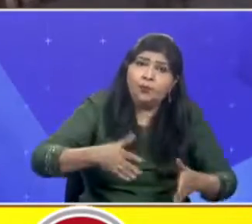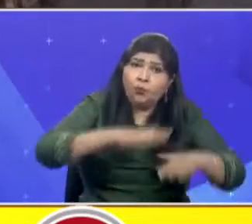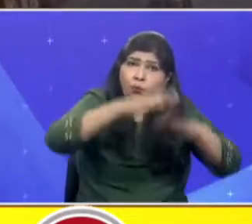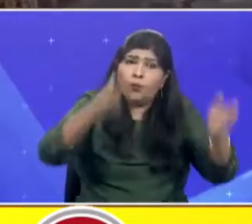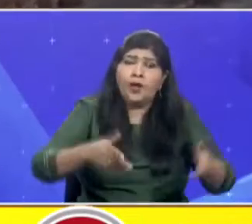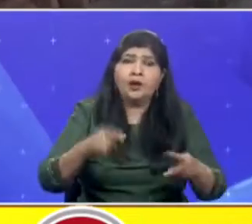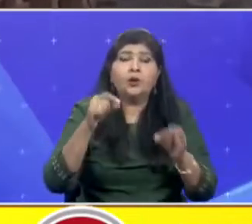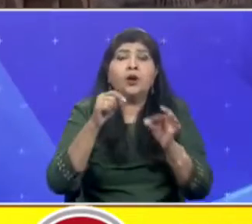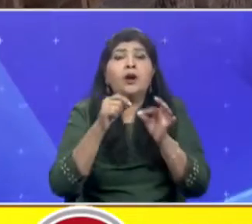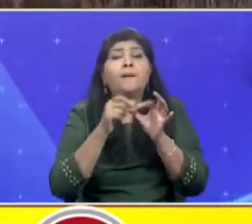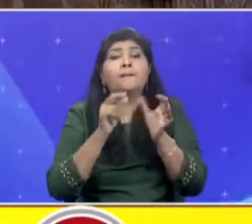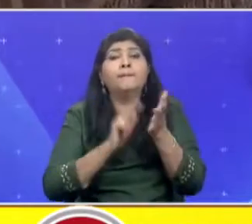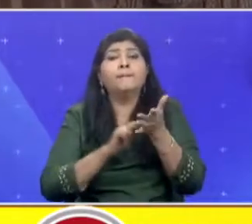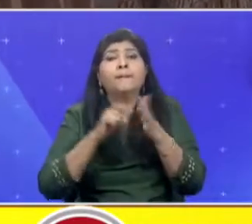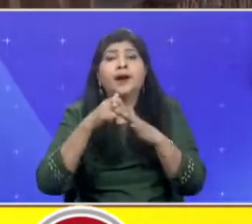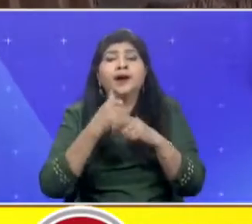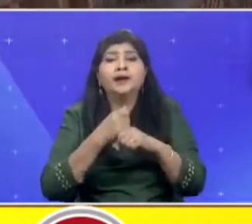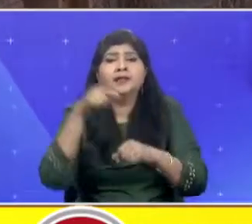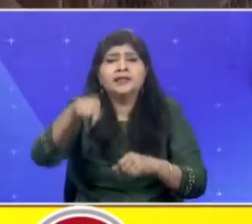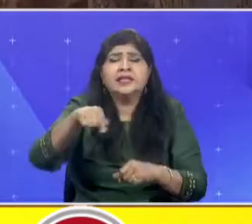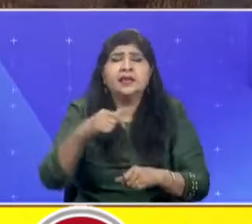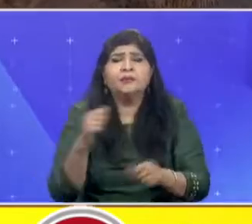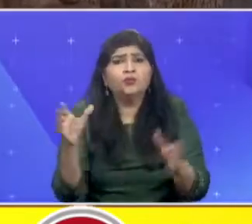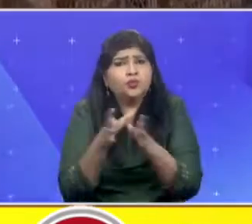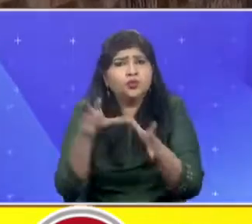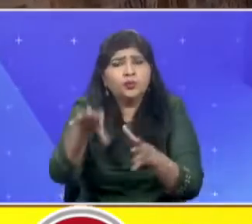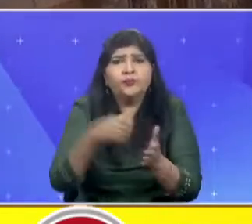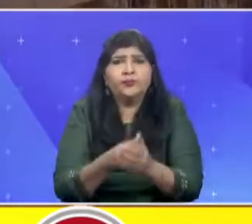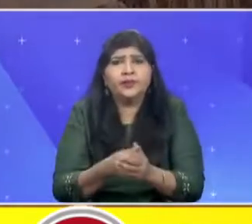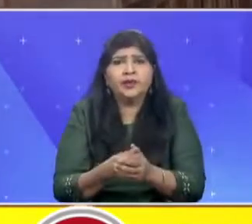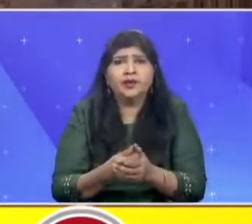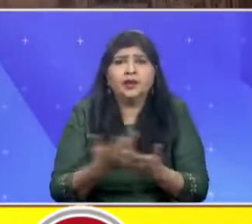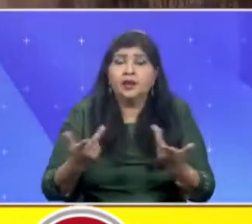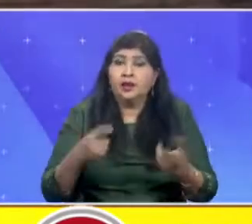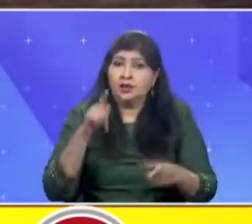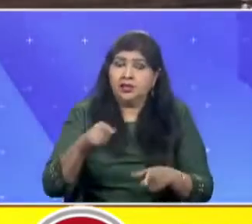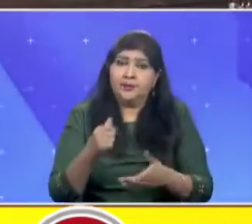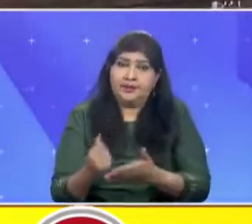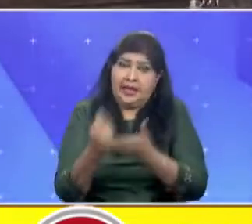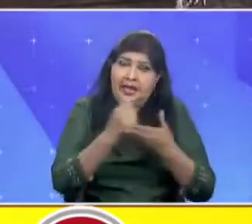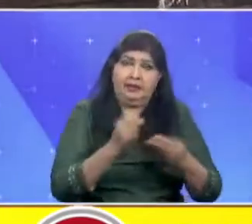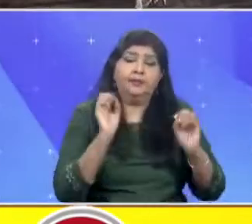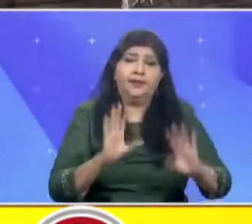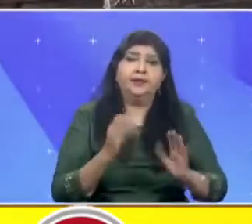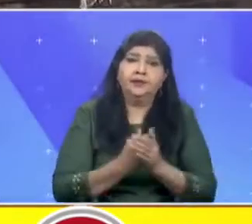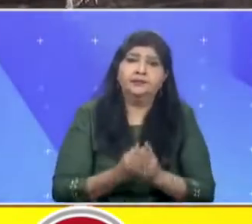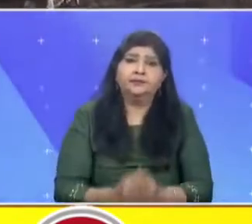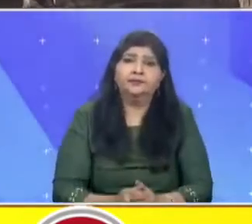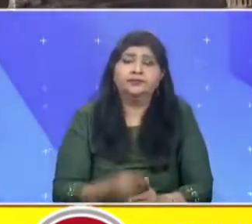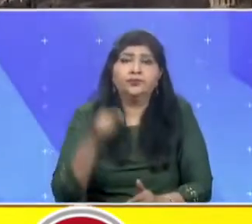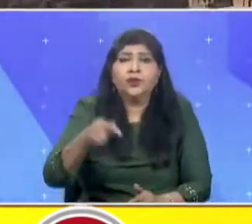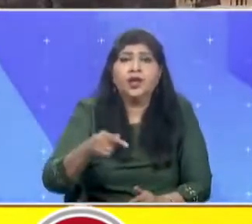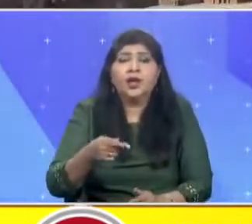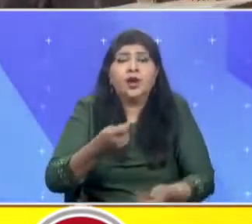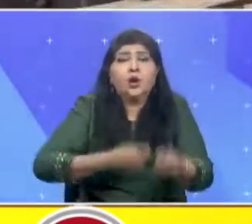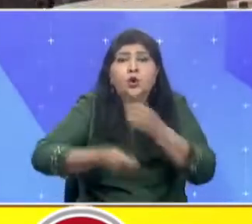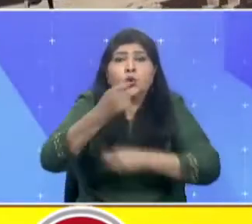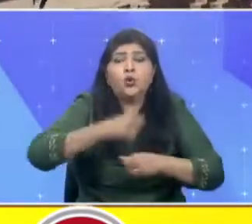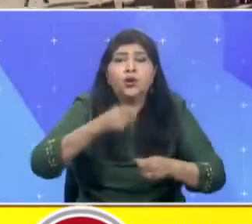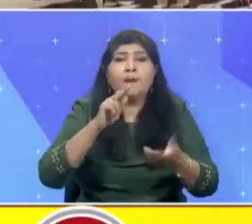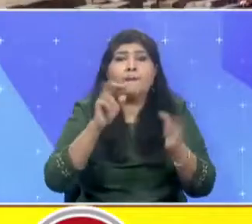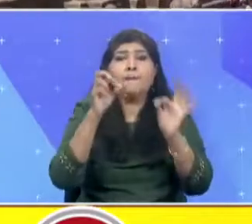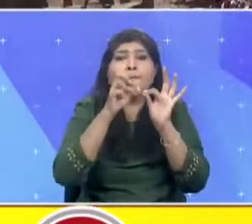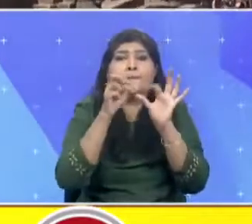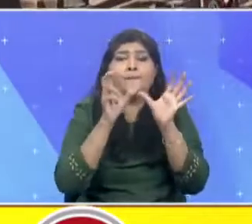हैं। गुजरात जैसे राज्य में वाव की बड़ी भूमिका रही है। इन कुओं या बावड़ियों